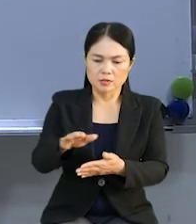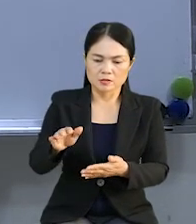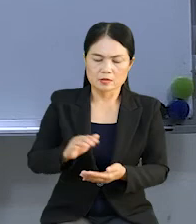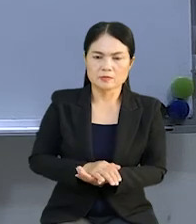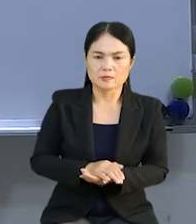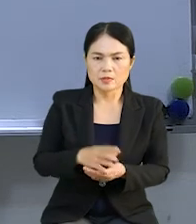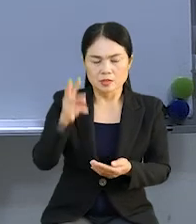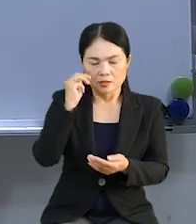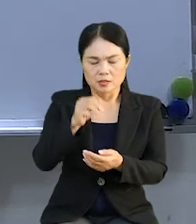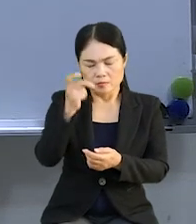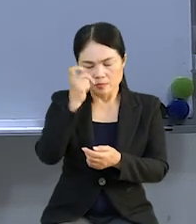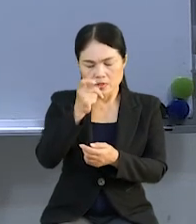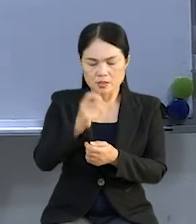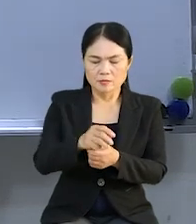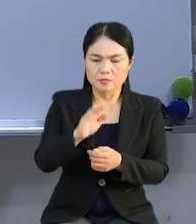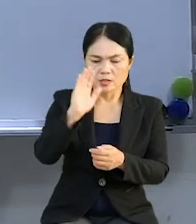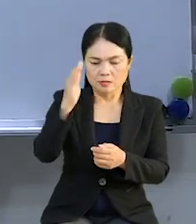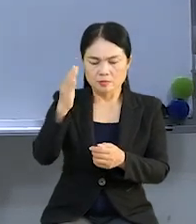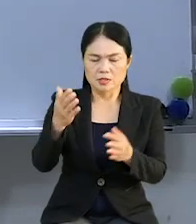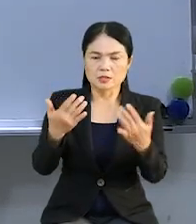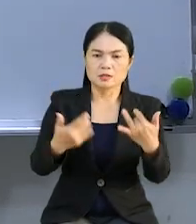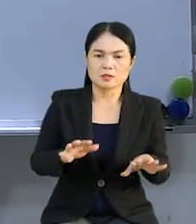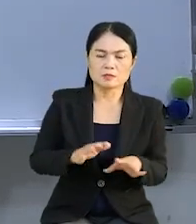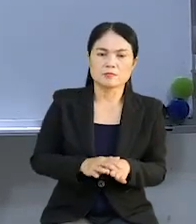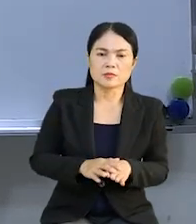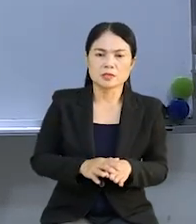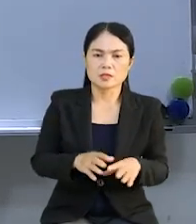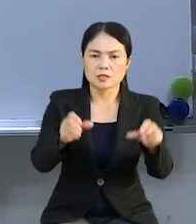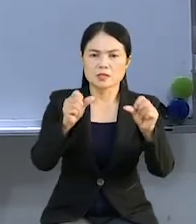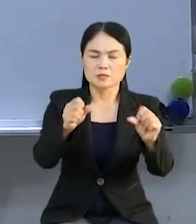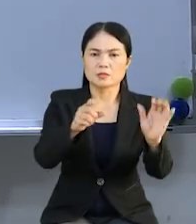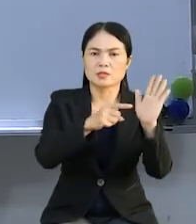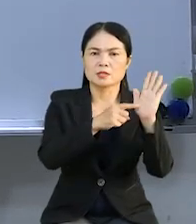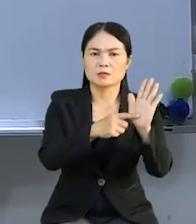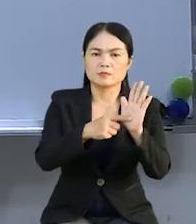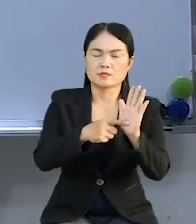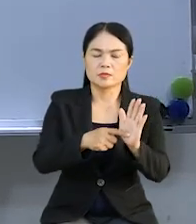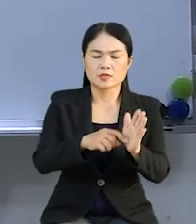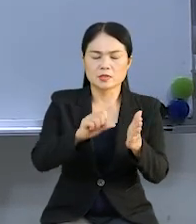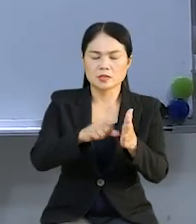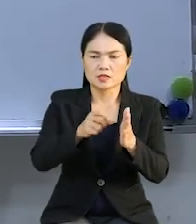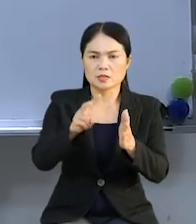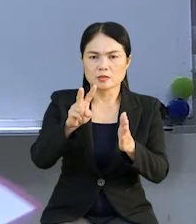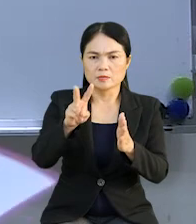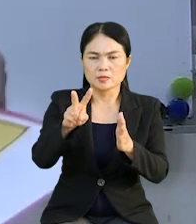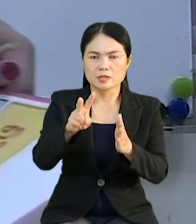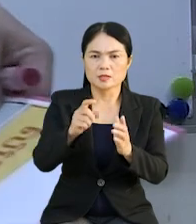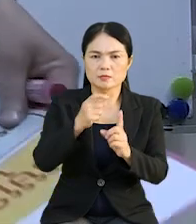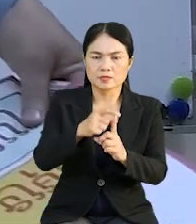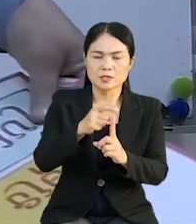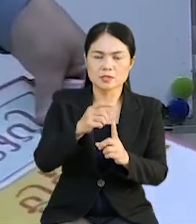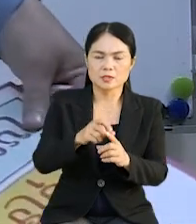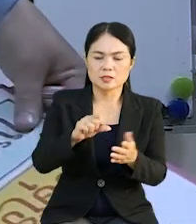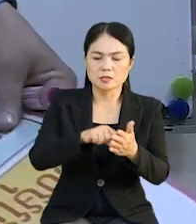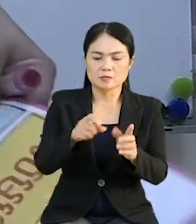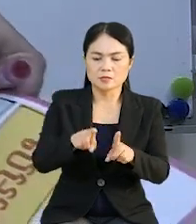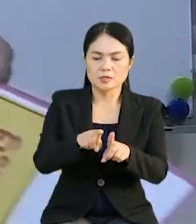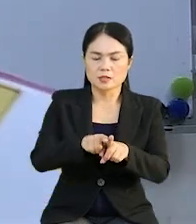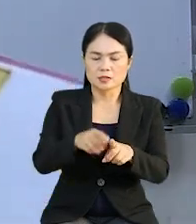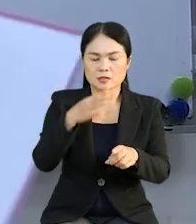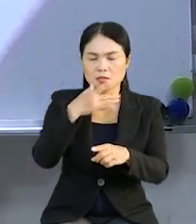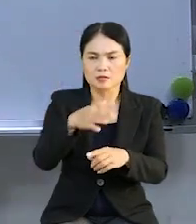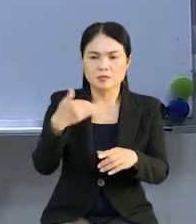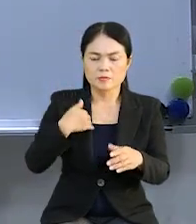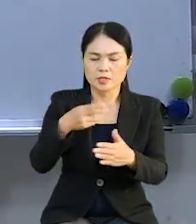ทแล้วครูสุขันตะโกนมันเกิดคลาคลาหายจังแล้วครูสมบัดบางหายในเปี้ยเตียงปีนี้นะตาในโดยนังเปี้ยสะมด